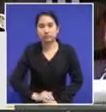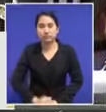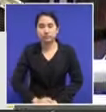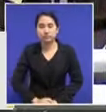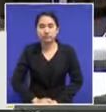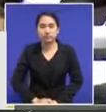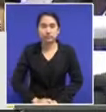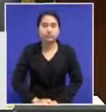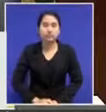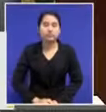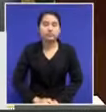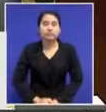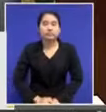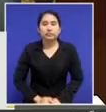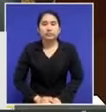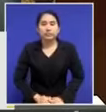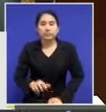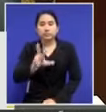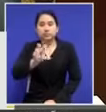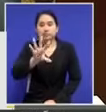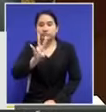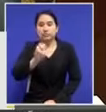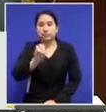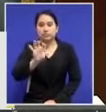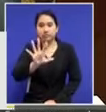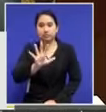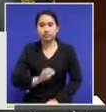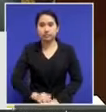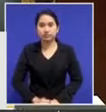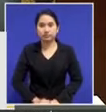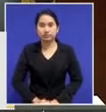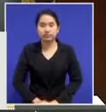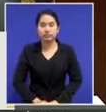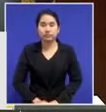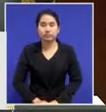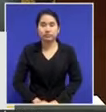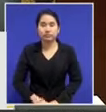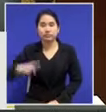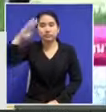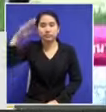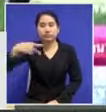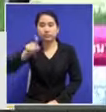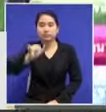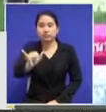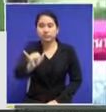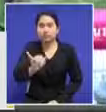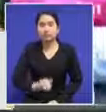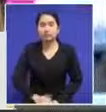ครับ 375นายพิษณุพลที พลเอกประยุทธ์จันทร์โอชา